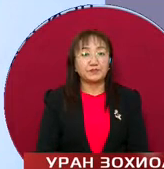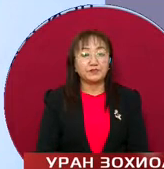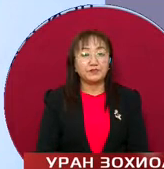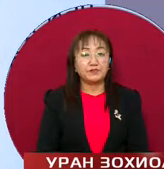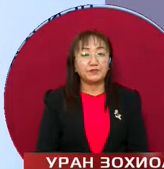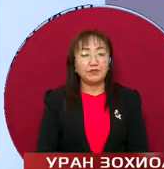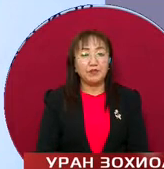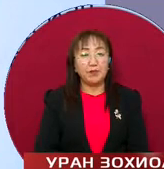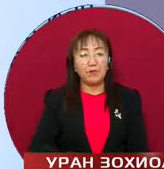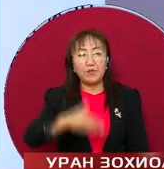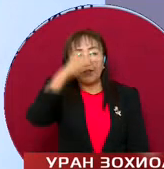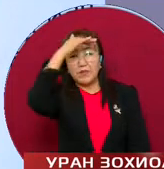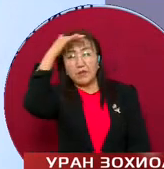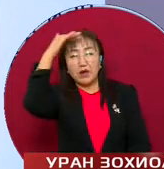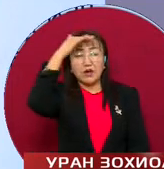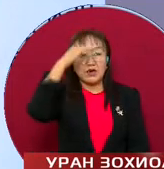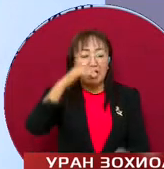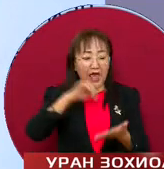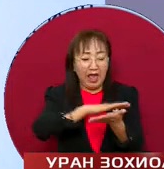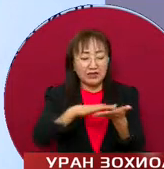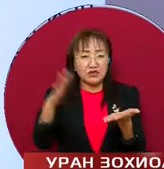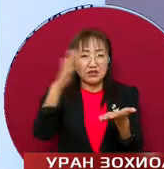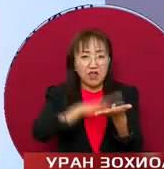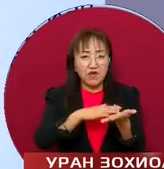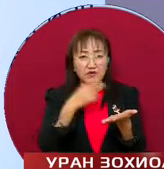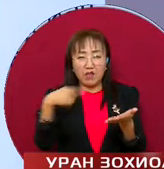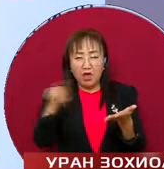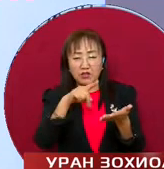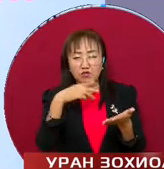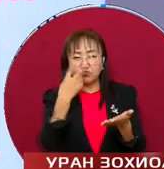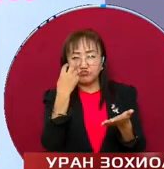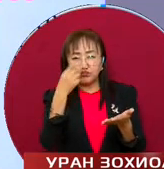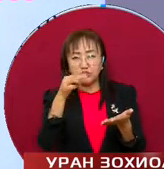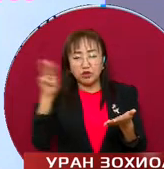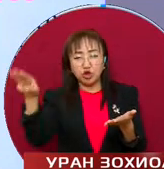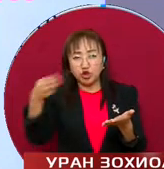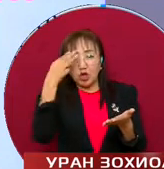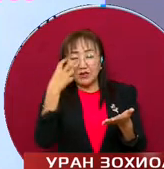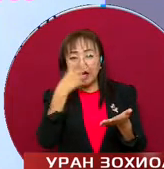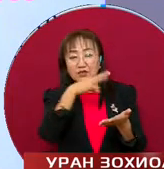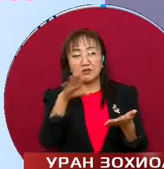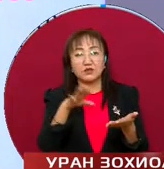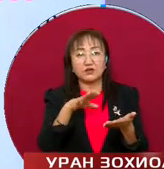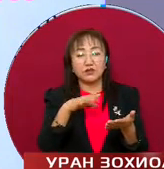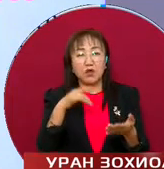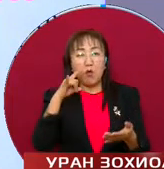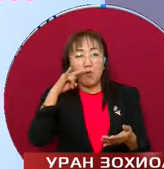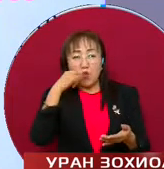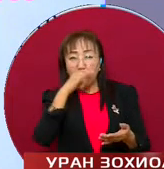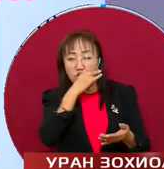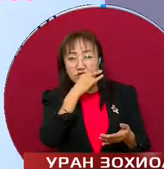Бараа алхан дээр тавьсан юм шиг тороон үзэгдэнэ. Буурын шилний бох шүүрэн дааврах